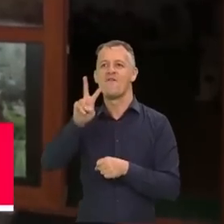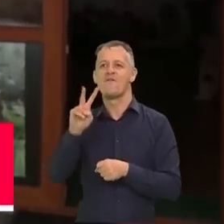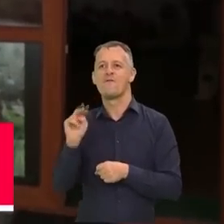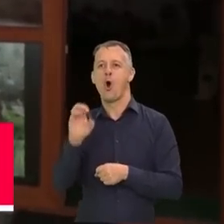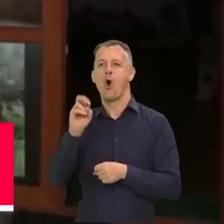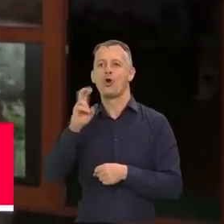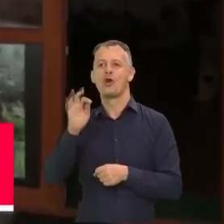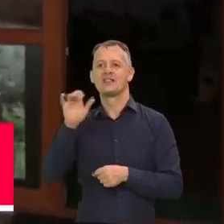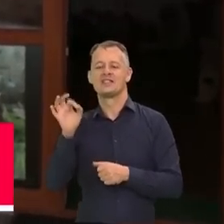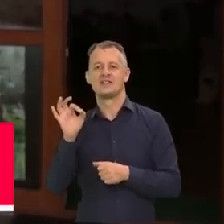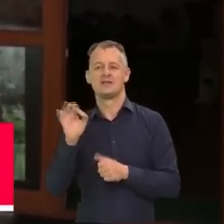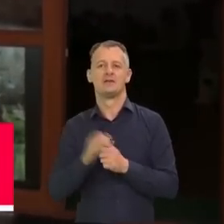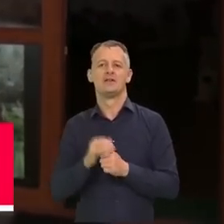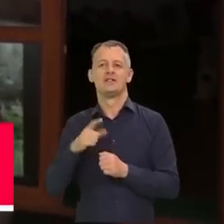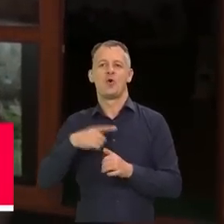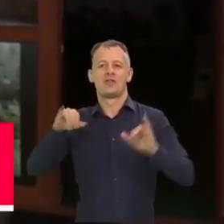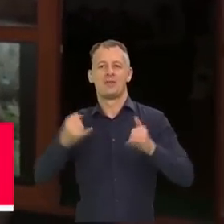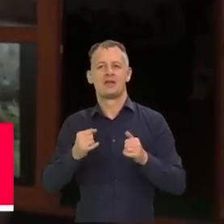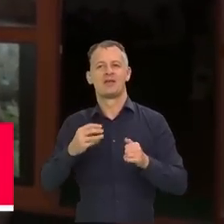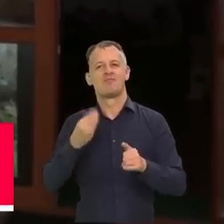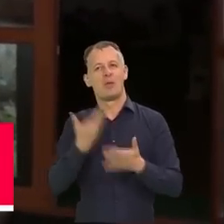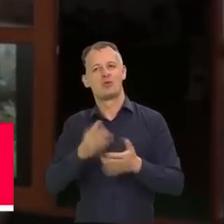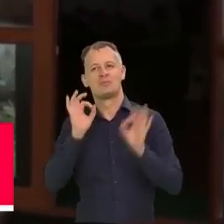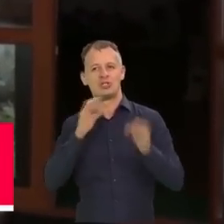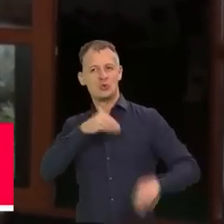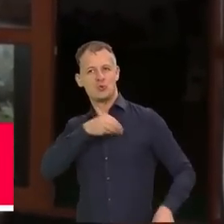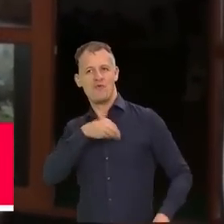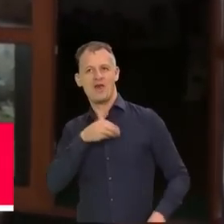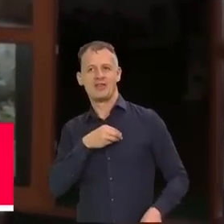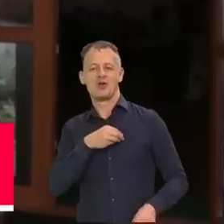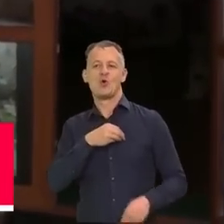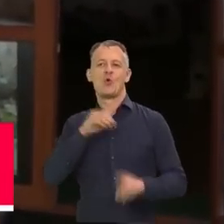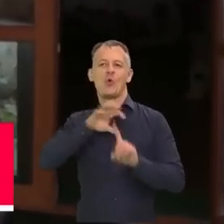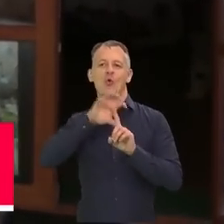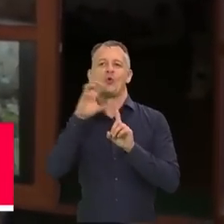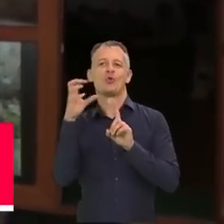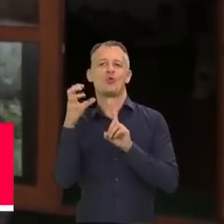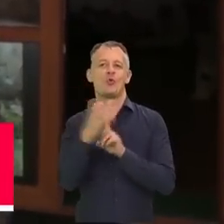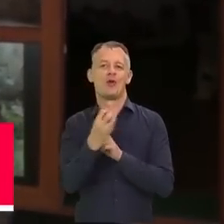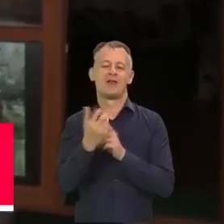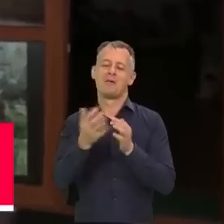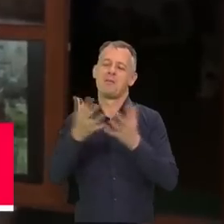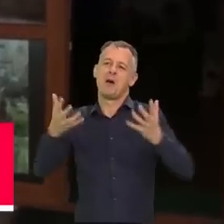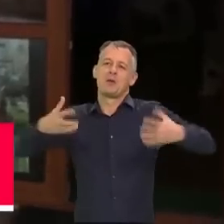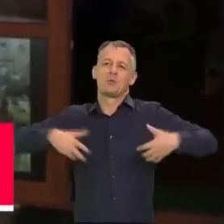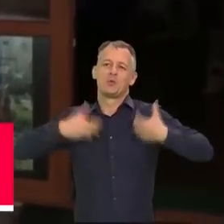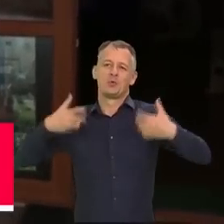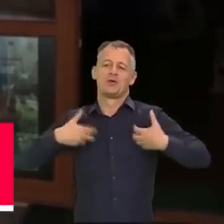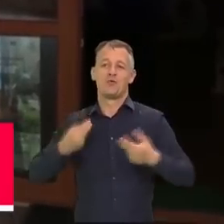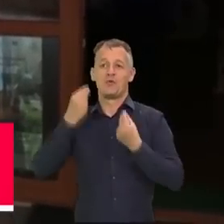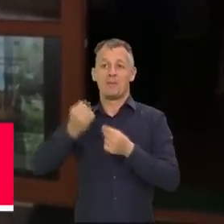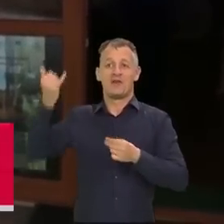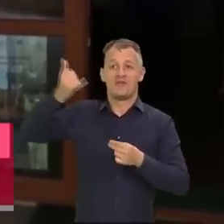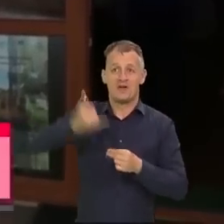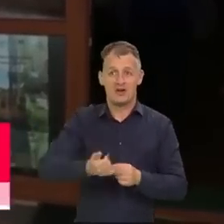Este un eveniment de suflet, să zic așa, un eveniment cultural de mare anvergură, foarte binevenit